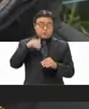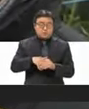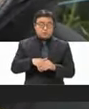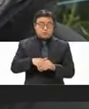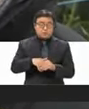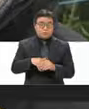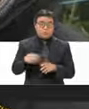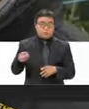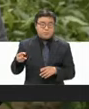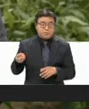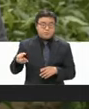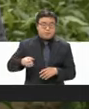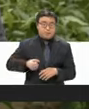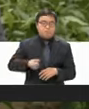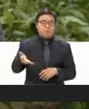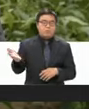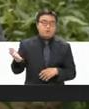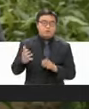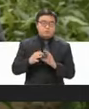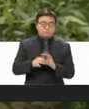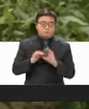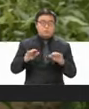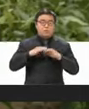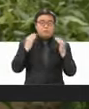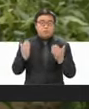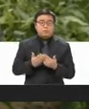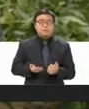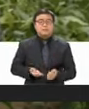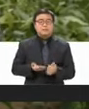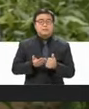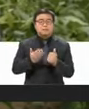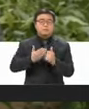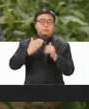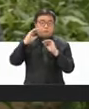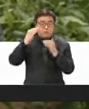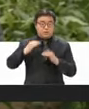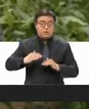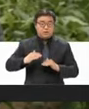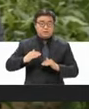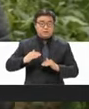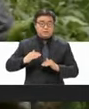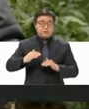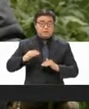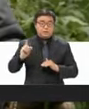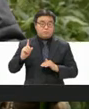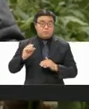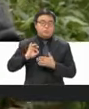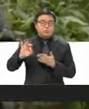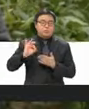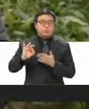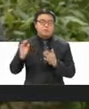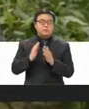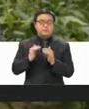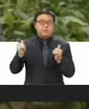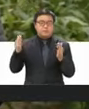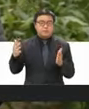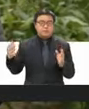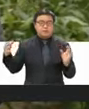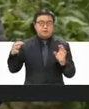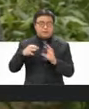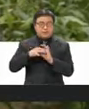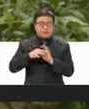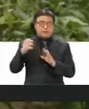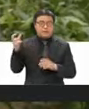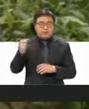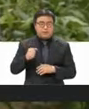심고 파종을 해서 이 기르는 모든 과정을 그 소비자와 관계를 맺으면서